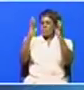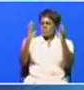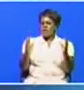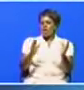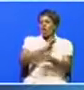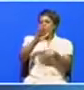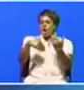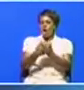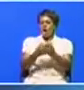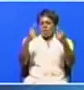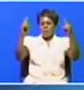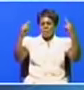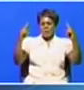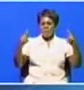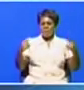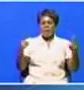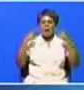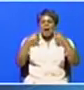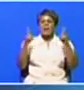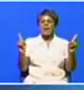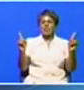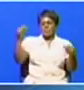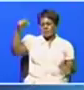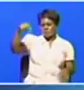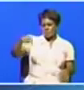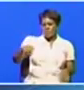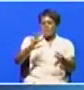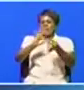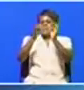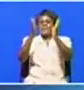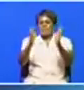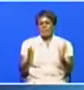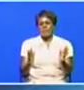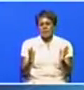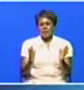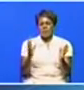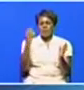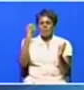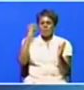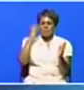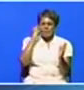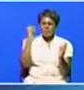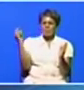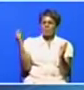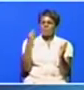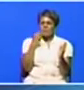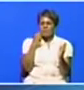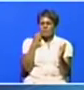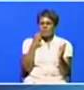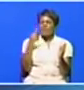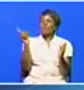ambao wamechangia kwa njia moja au nyingine katika kufanikisha matangazo haya. Mtangazaji mwenzangu kwa lugha ya ishara amekuwa ni Meresha Uwiti.